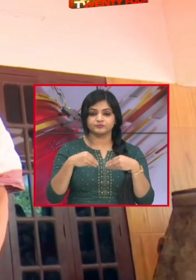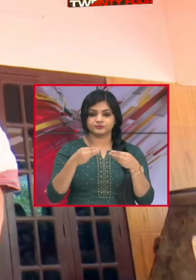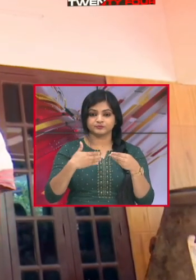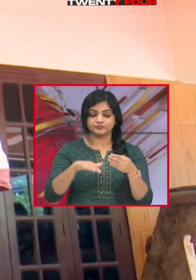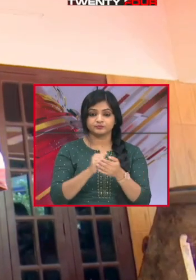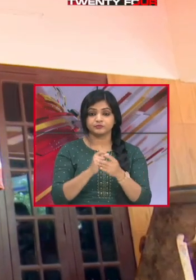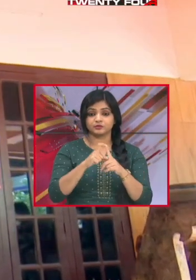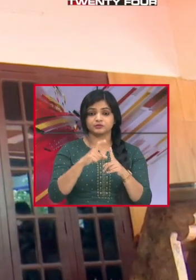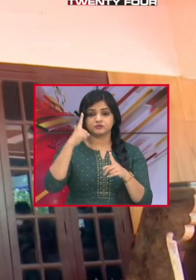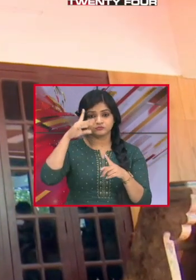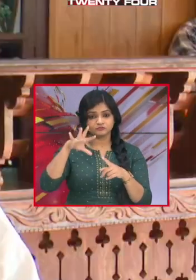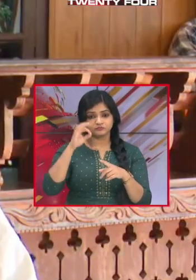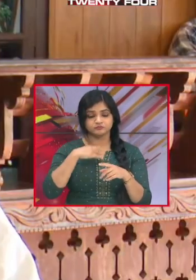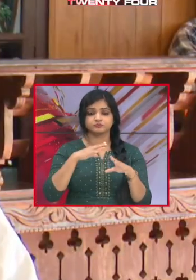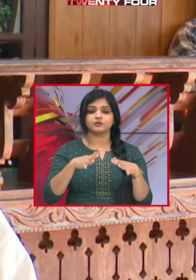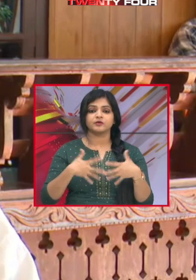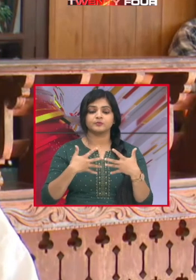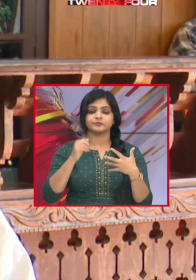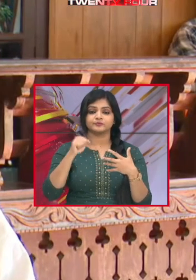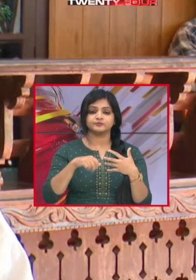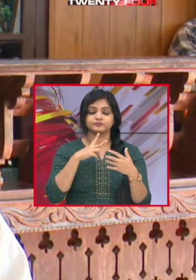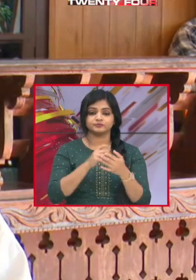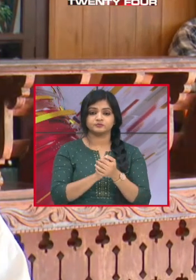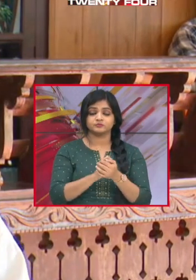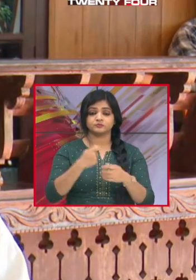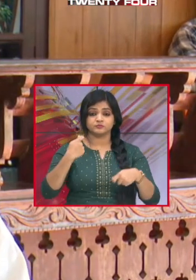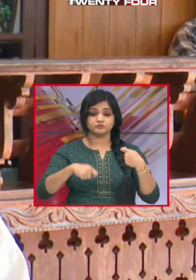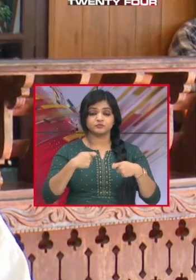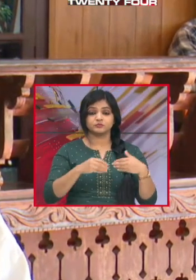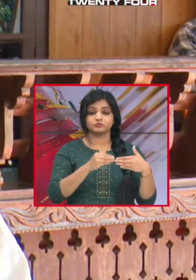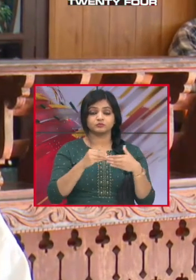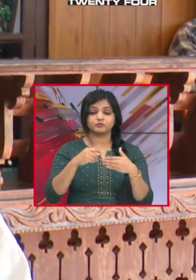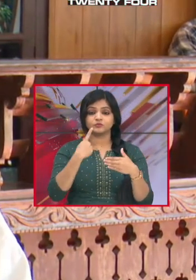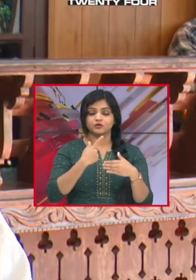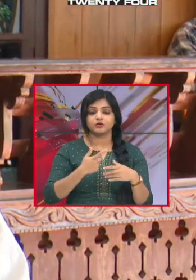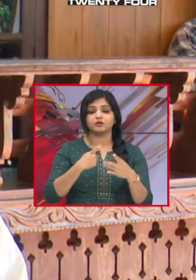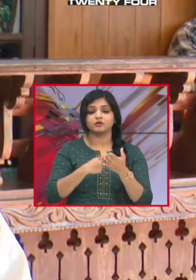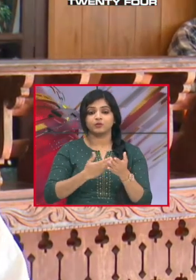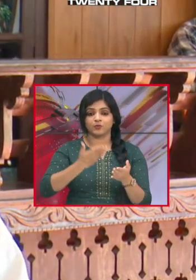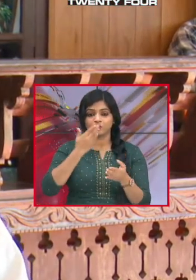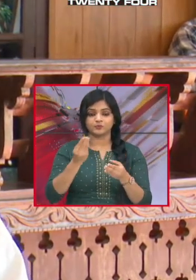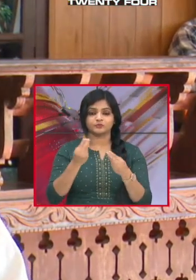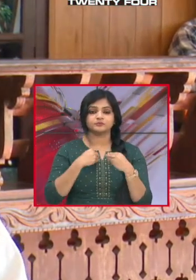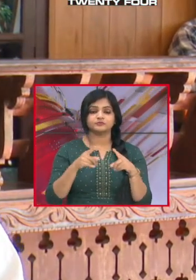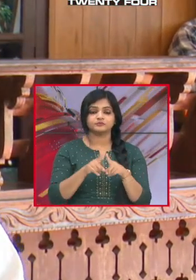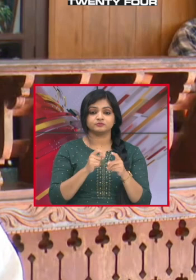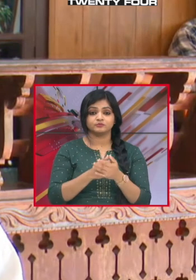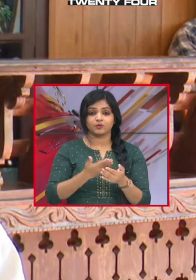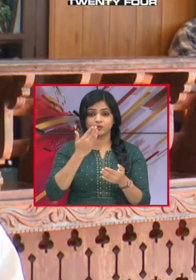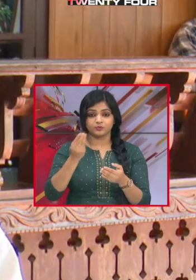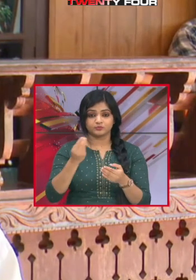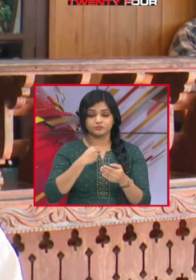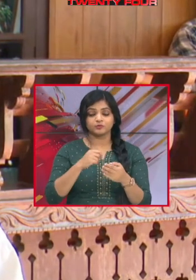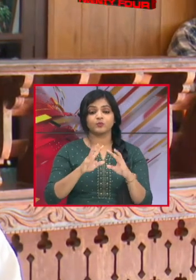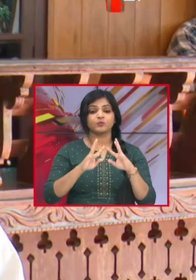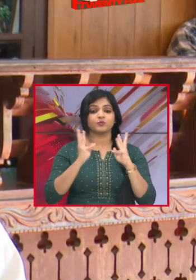ദേവസ്വം തീരുമാനത്തിൽ സന്തോഷമെന്നായിരുന്നു പ്രതികരണം. കുട്ടുന്നവരാരാണോ അത് വലിയൊരു അംഗീകാരം കിട്ടുന്നത്. അപ്പൊ അത് കിട്ടിയപ്പോ ലോകം മുഴുവൻ അറിയുന്ന